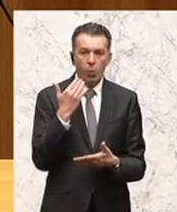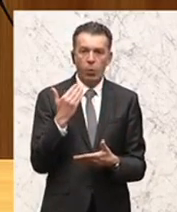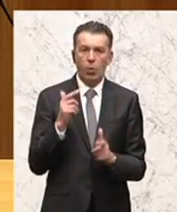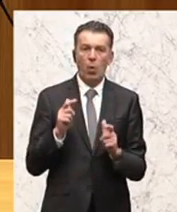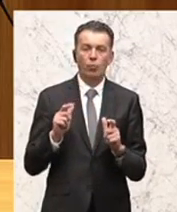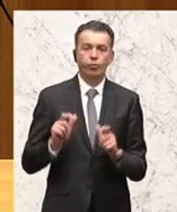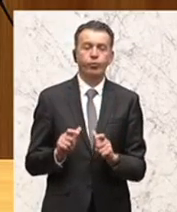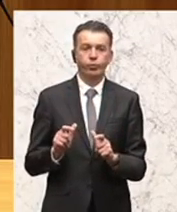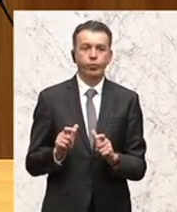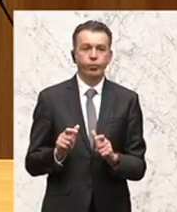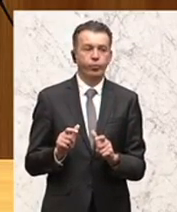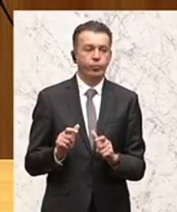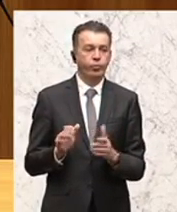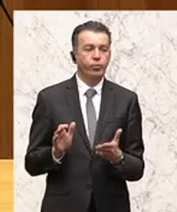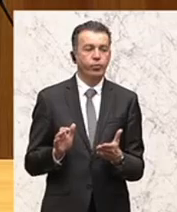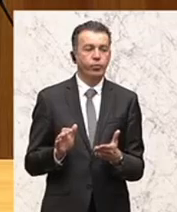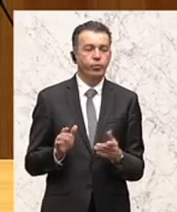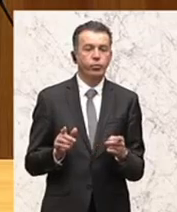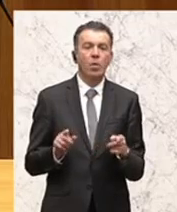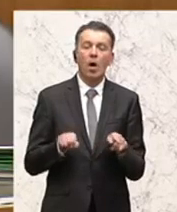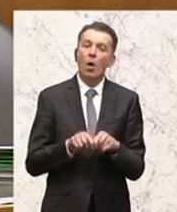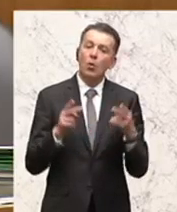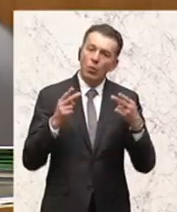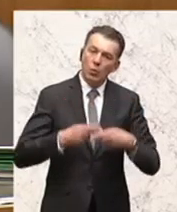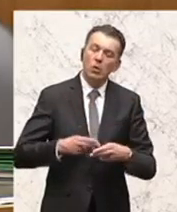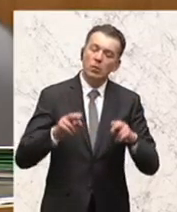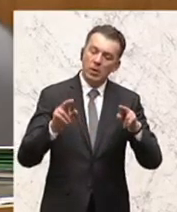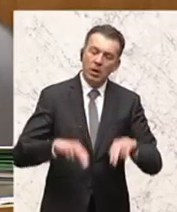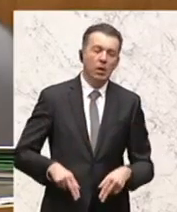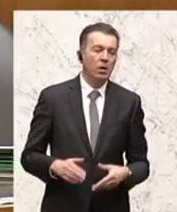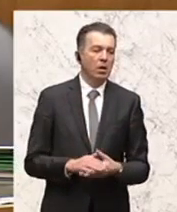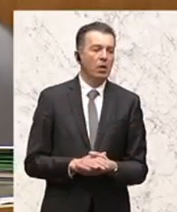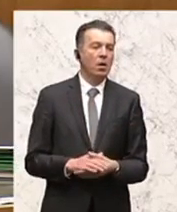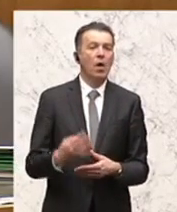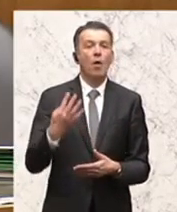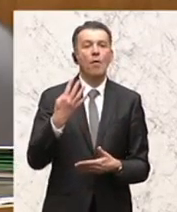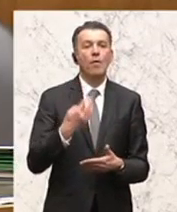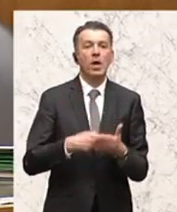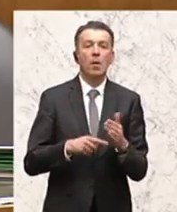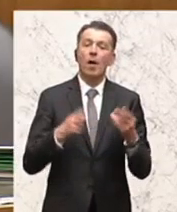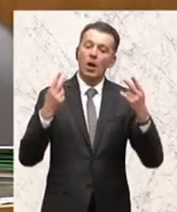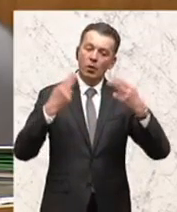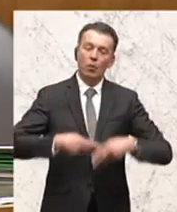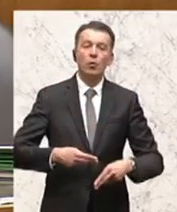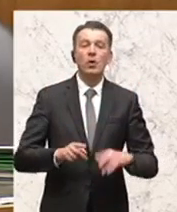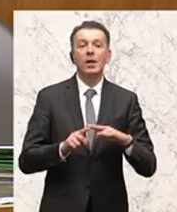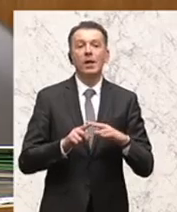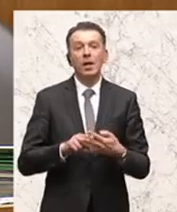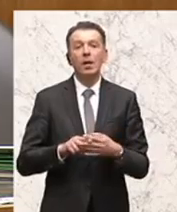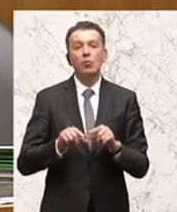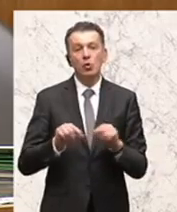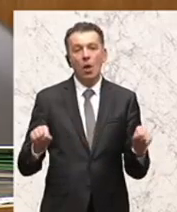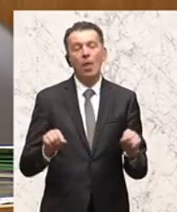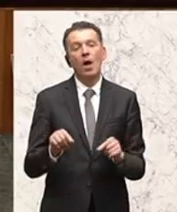da für humanitäre Zwecke eingeführt werden, dem wir auch zustimmen. Der hat auch seine Berechtigungen. Also viermal Zustimmung vom Team Stronach für